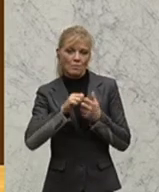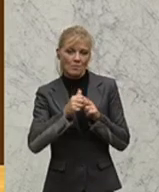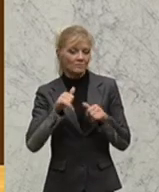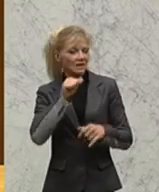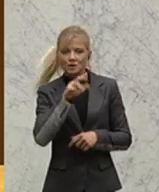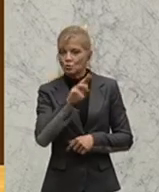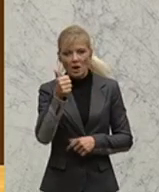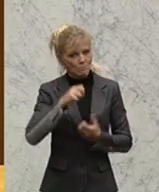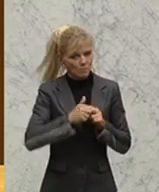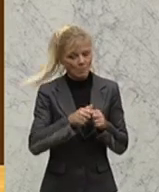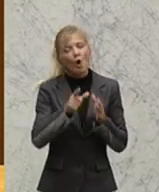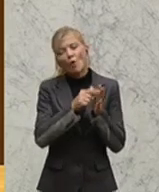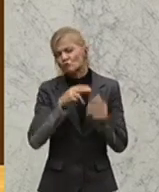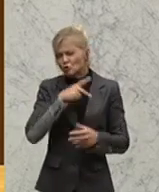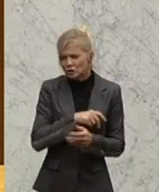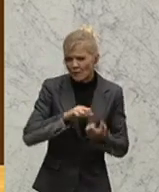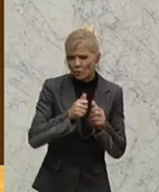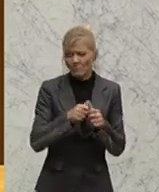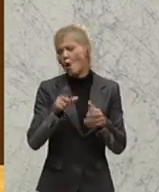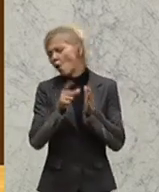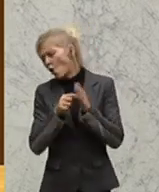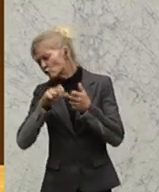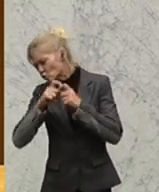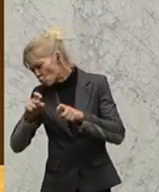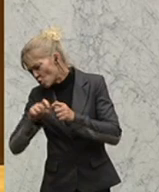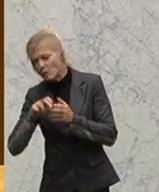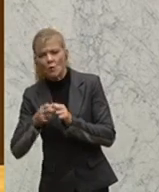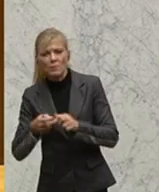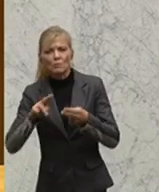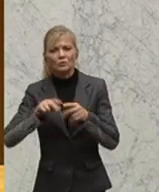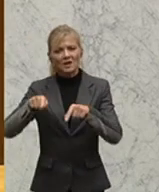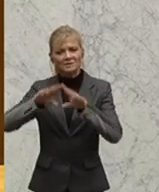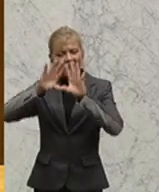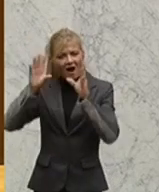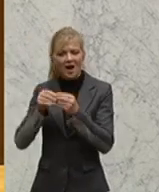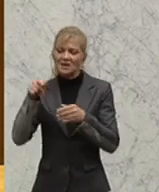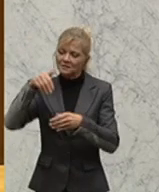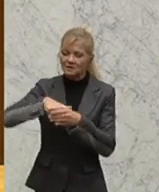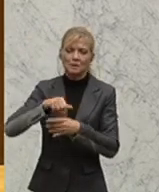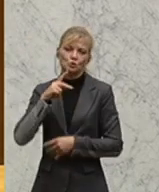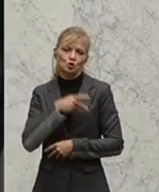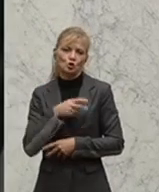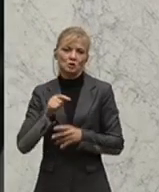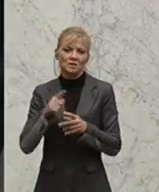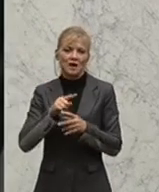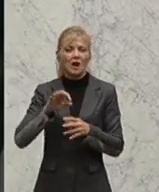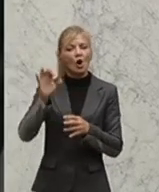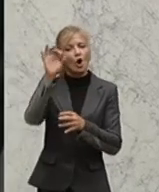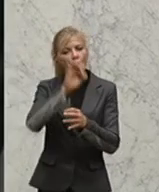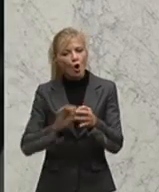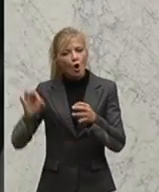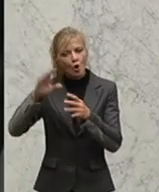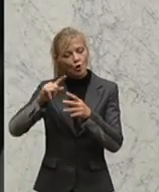oft soziale Probleme, da gibt es oft Schuldenprobleme und all das wird in sozialökonomischen Betrieben gemeinsam mit den